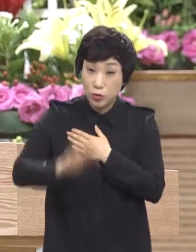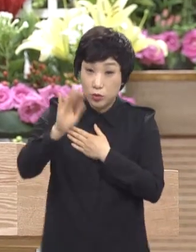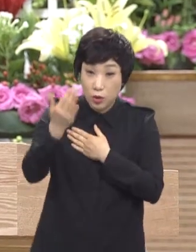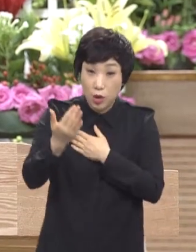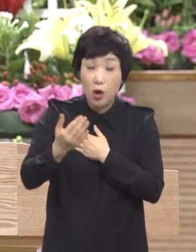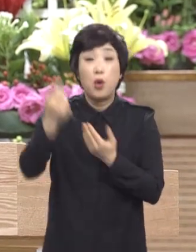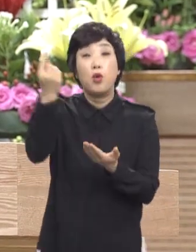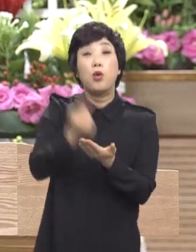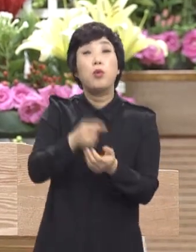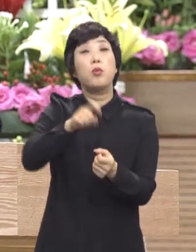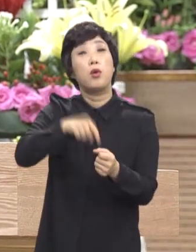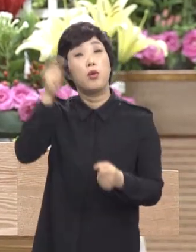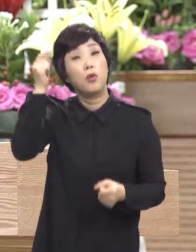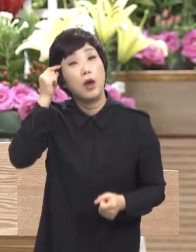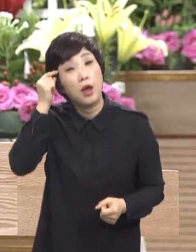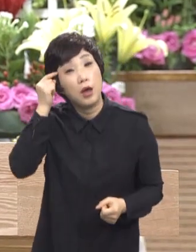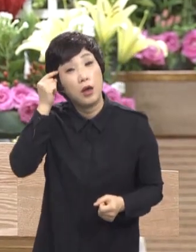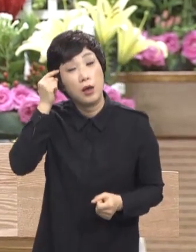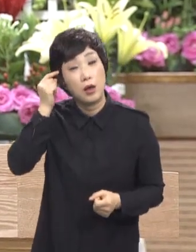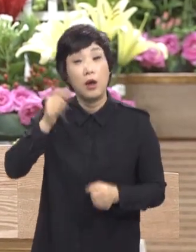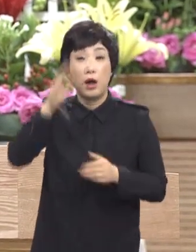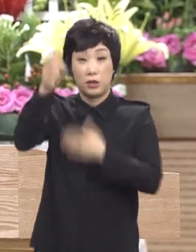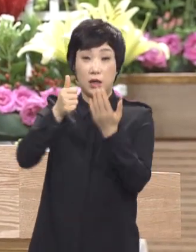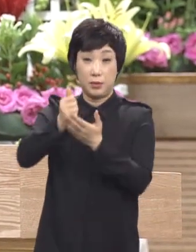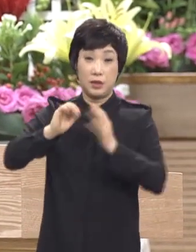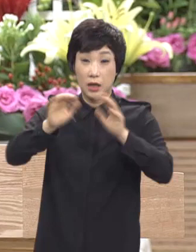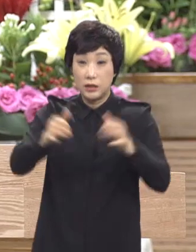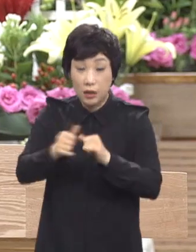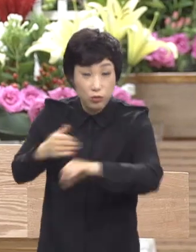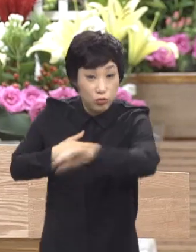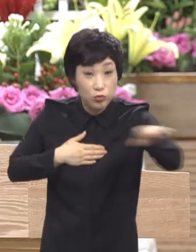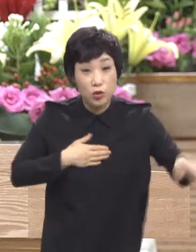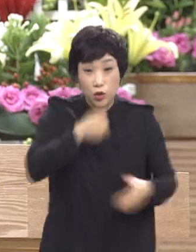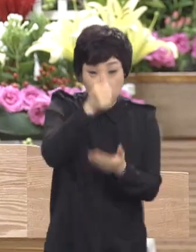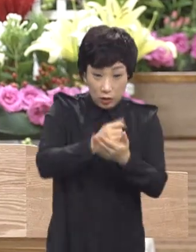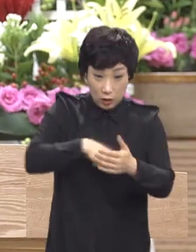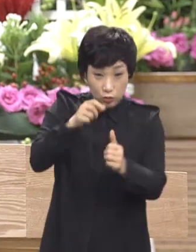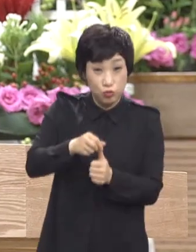되어서 온 목적이 뭐냐, 자기 백성을 죄에서 구원하러 왔다.